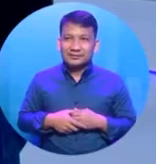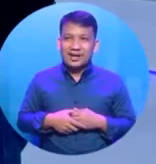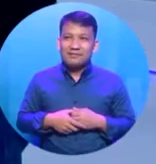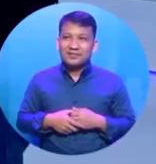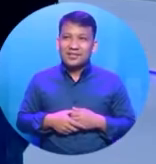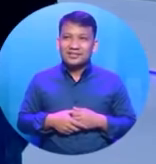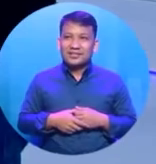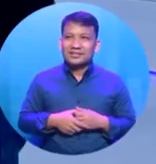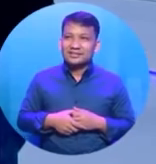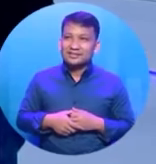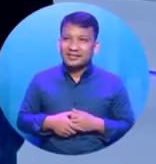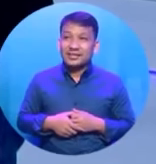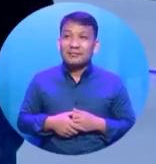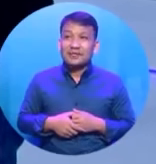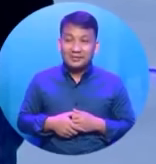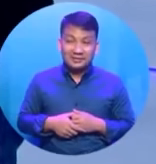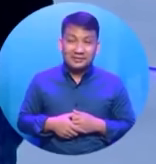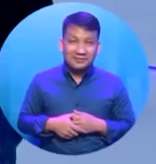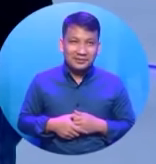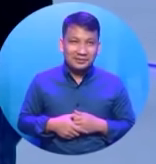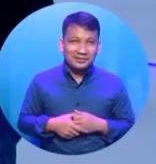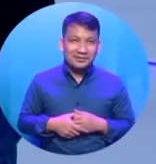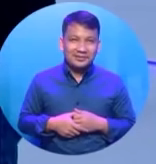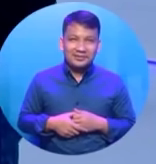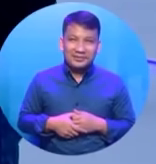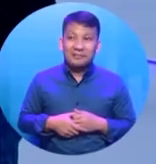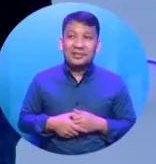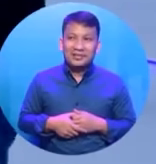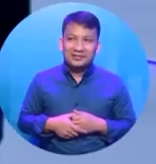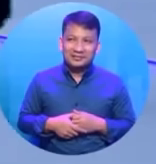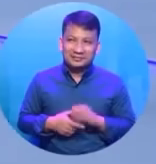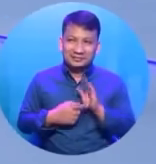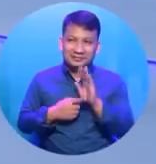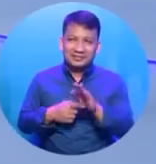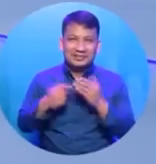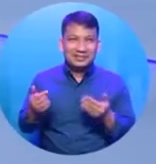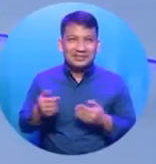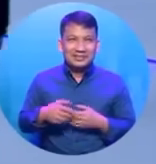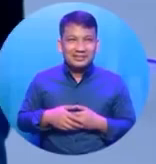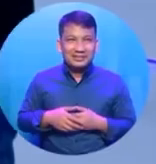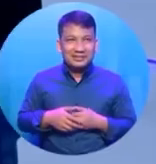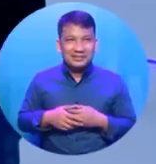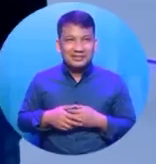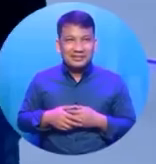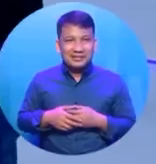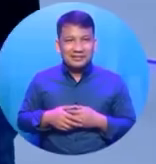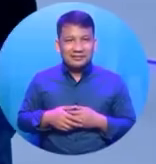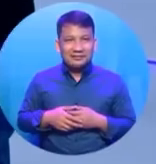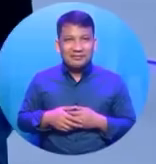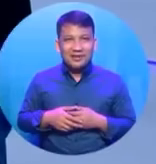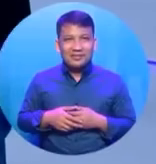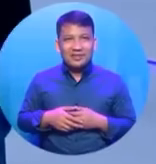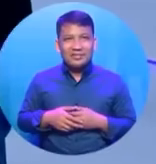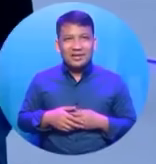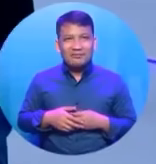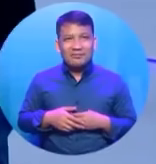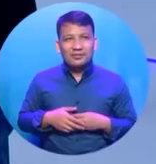Pacquiao. Ang sumbong mo eh. Wala ka. Wala akong pakialam. Hindi ka takot kay Senator Manny Pacquiao? Hindi ka takot kay ano,